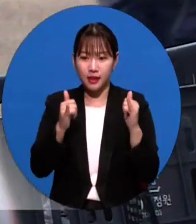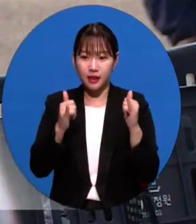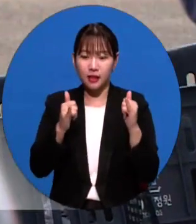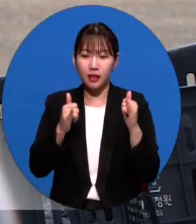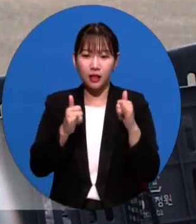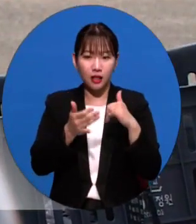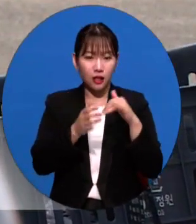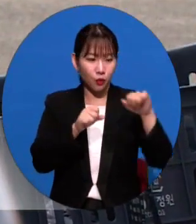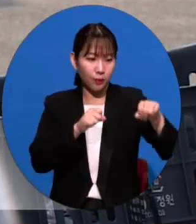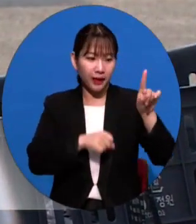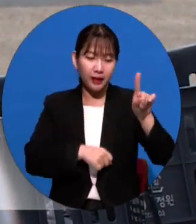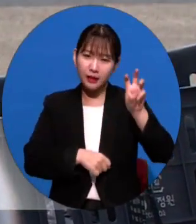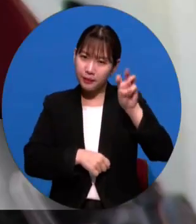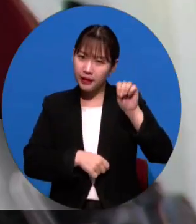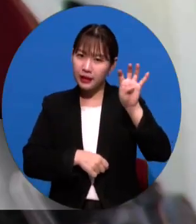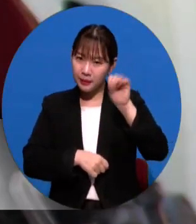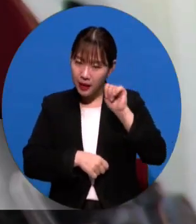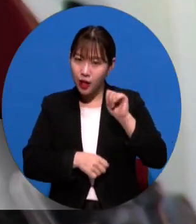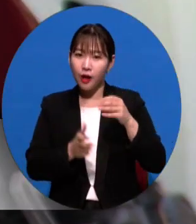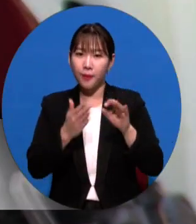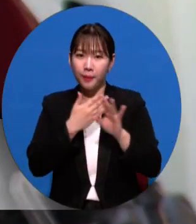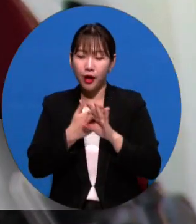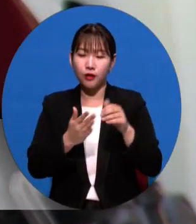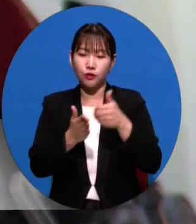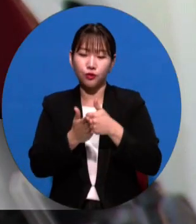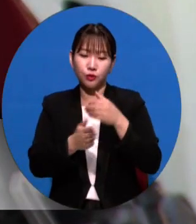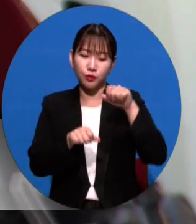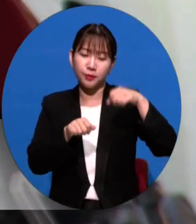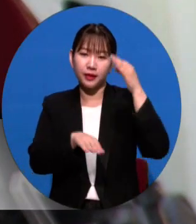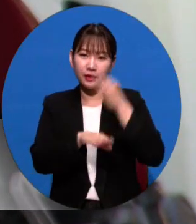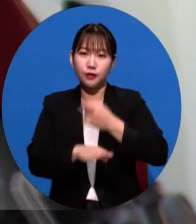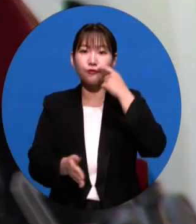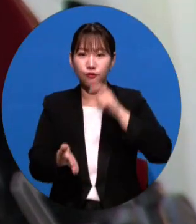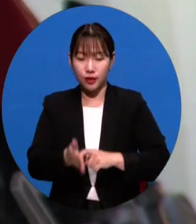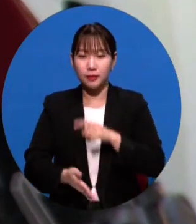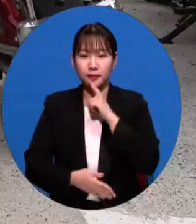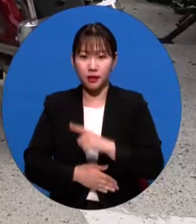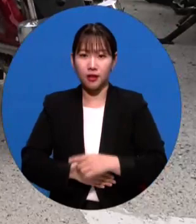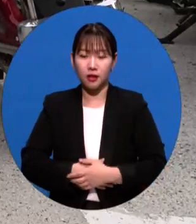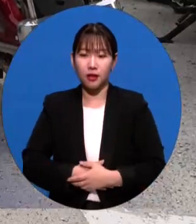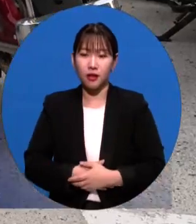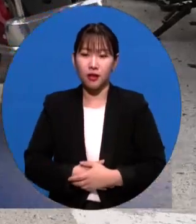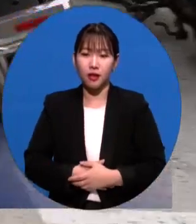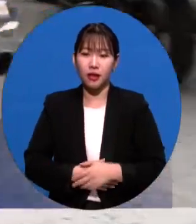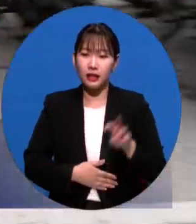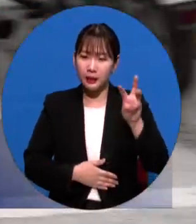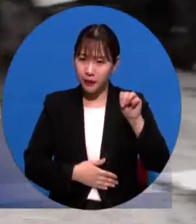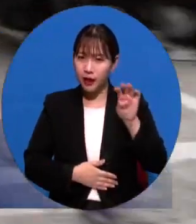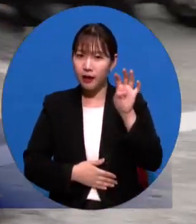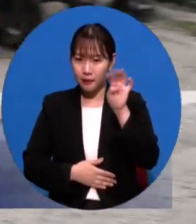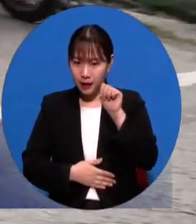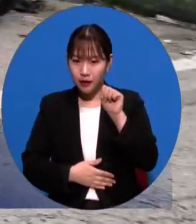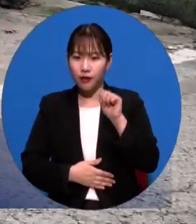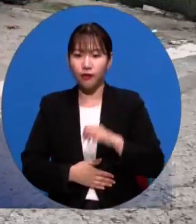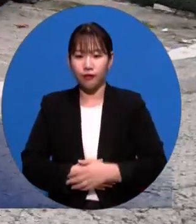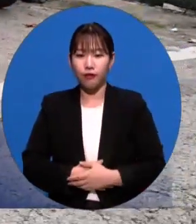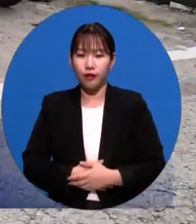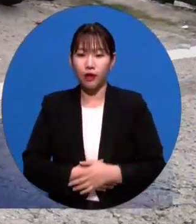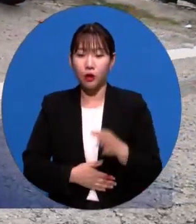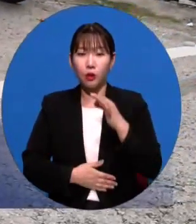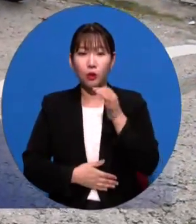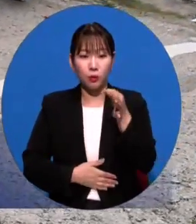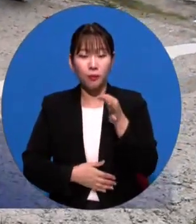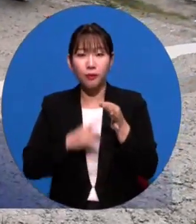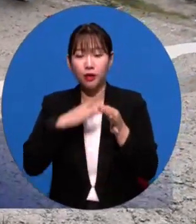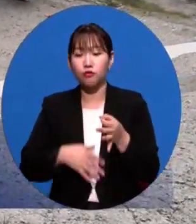한 대당 3, 40만 원이면 중고 오토바이를 손쉽게 구할 수 있다고 말합니다. 30만 원, 40만 원이에요. 돈만 내,